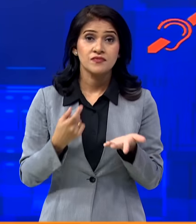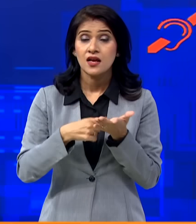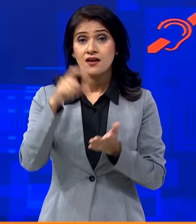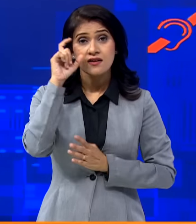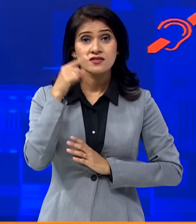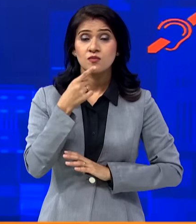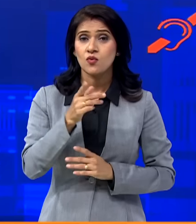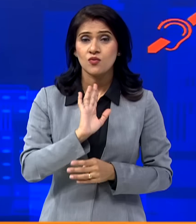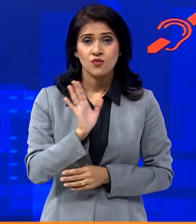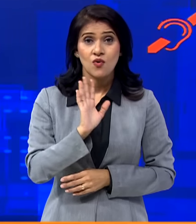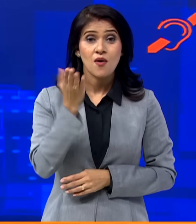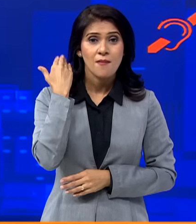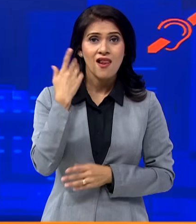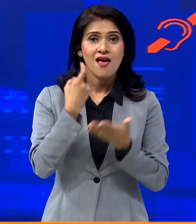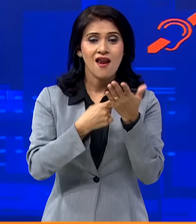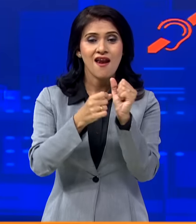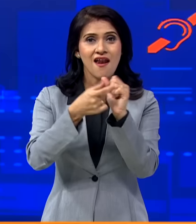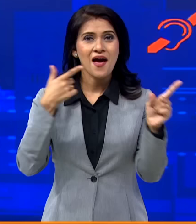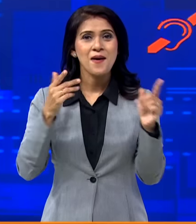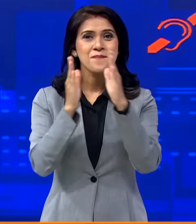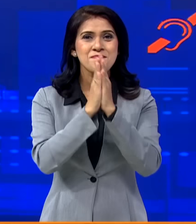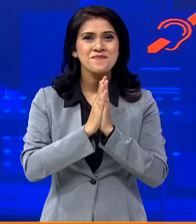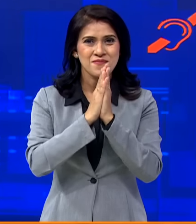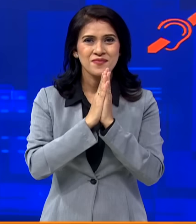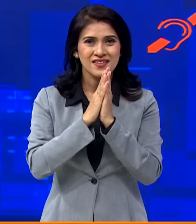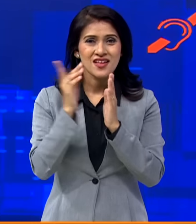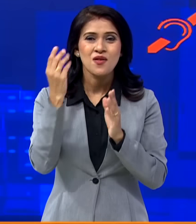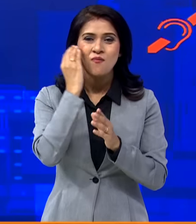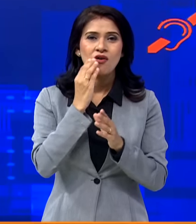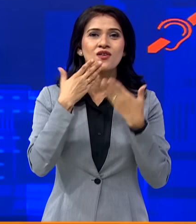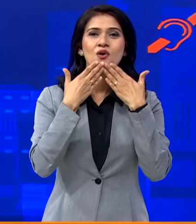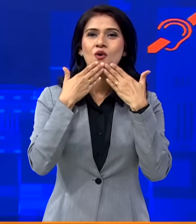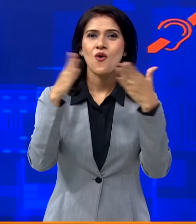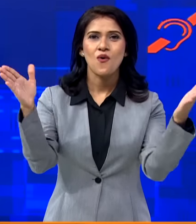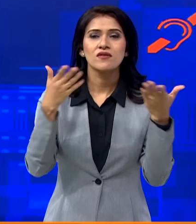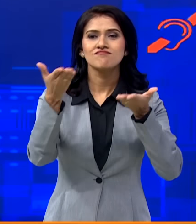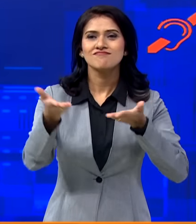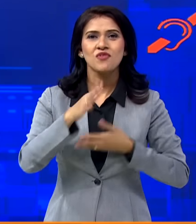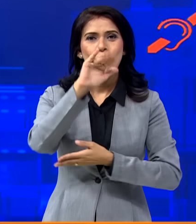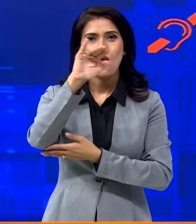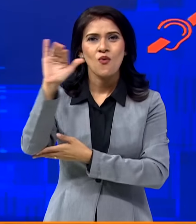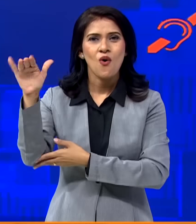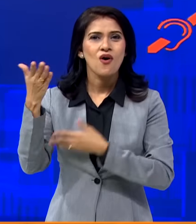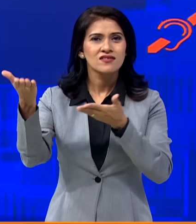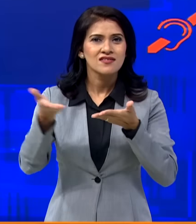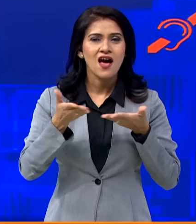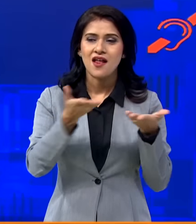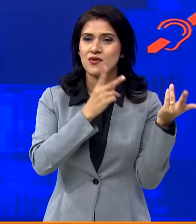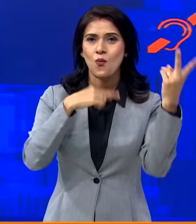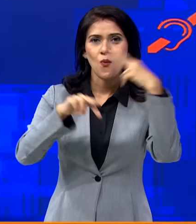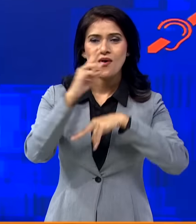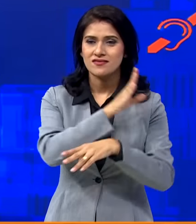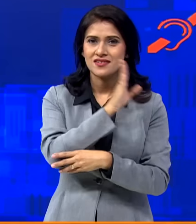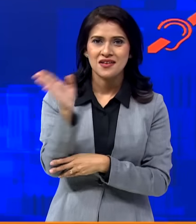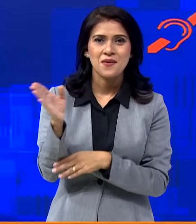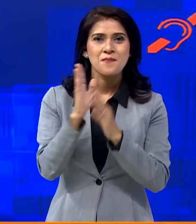नरेंद्र मोदी जब राम मंदिर की प्राण प्रतिष्ठा के समारोह में जा रहे थे कांग्रेस को इन्विटेशन मिला कांग्रेस से उस आमंत्रण को